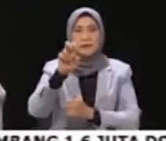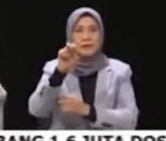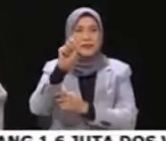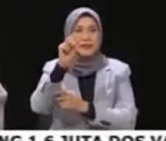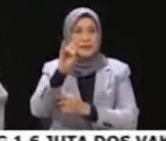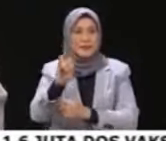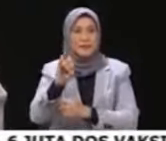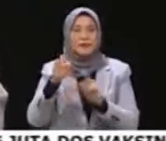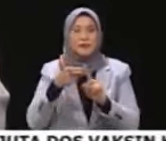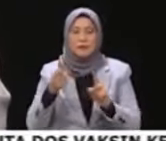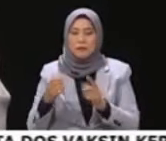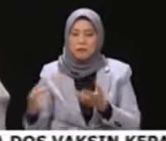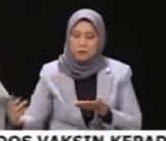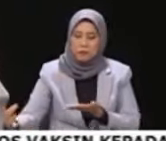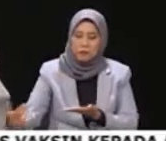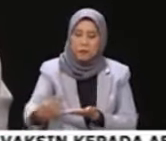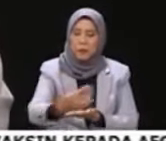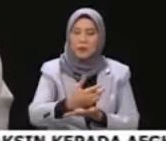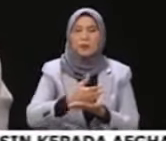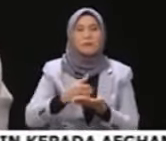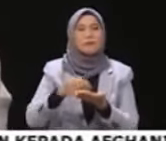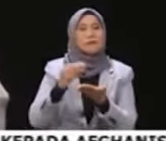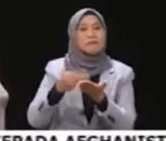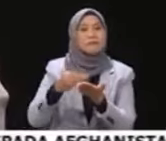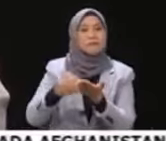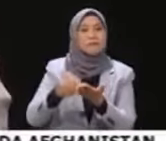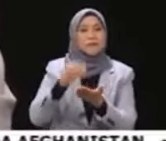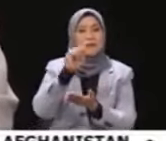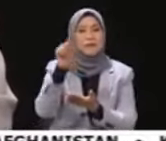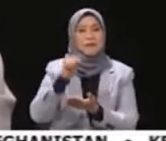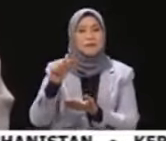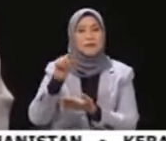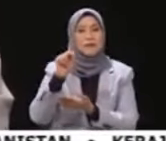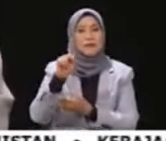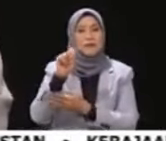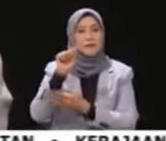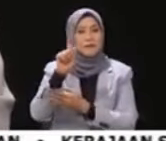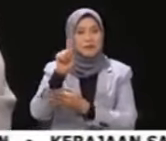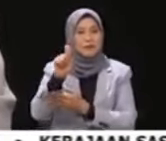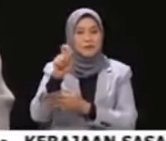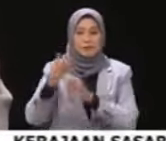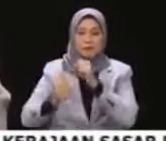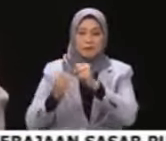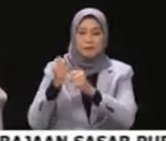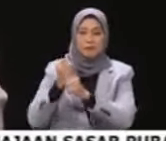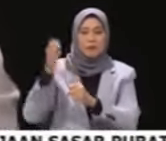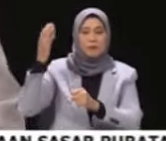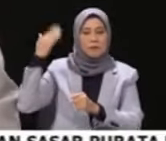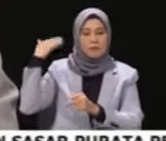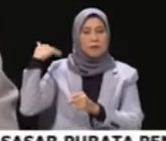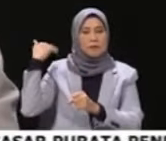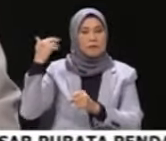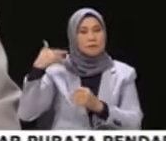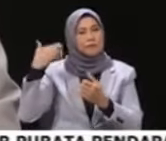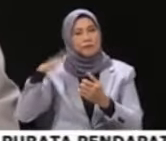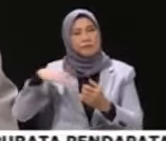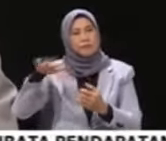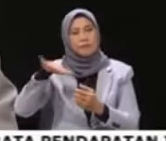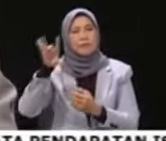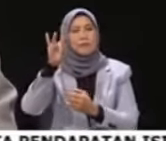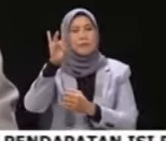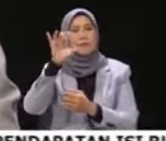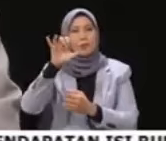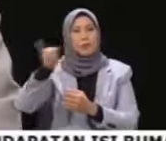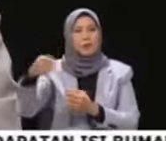ialah daripada pungutan zakat. Pungutan zakat dan zakat pada tahun lepas pun kita tengok telah pun mencecah sampai